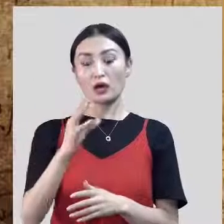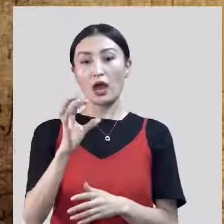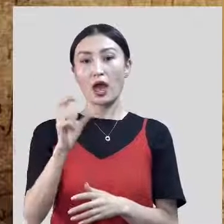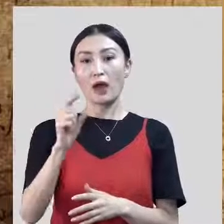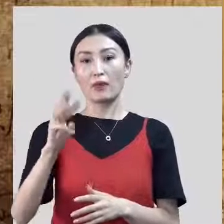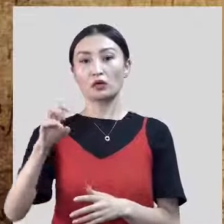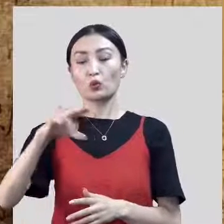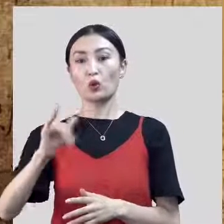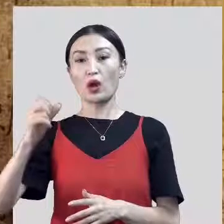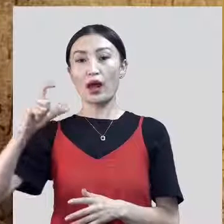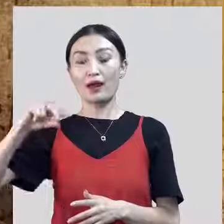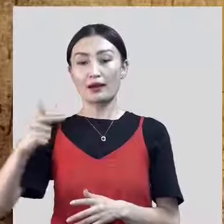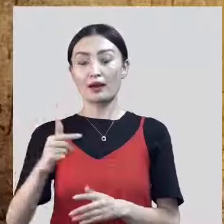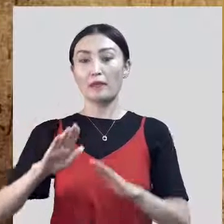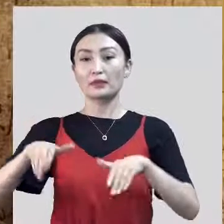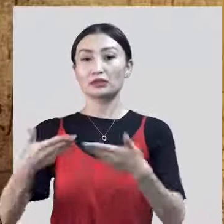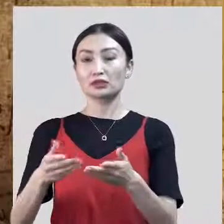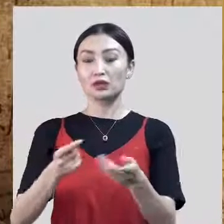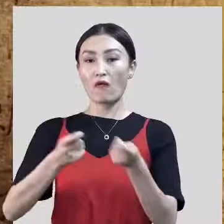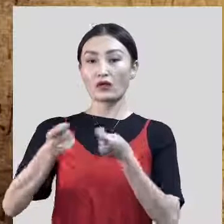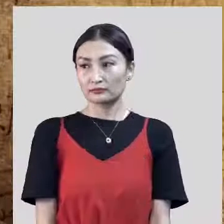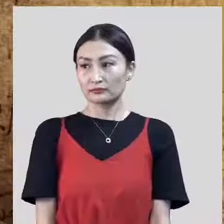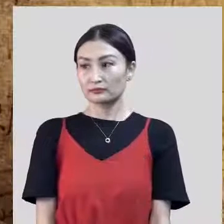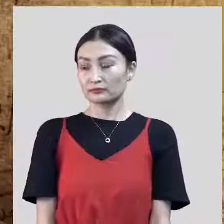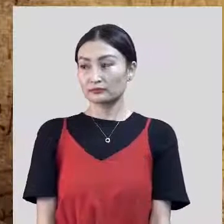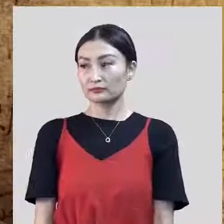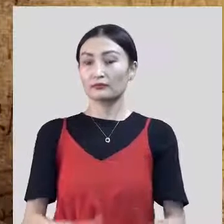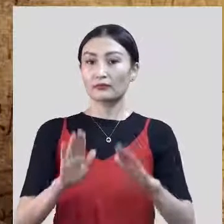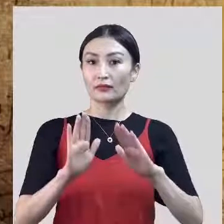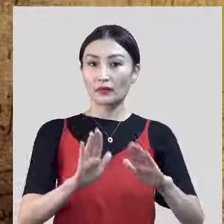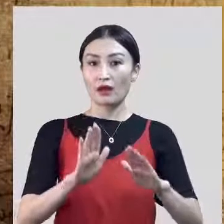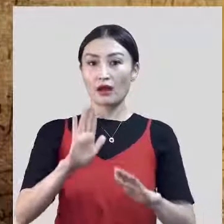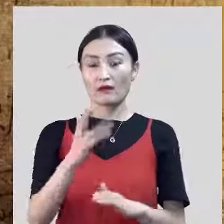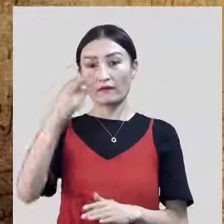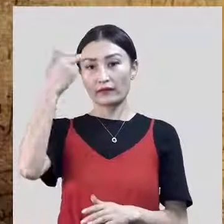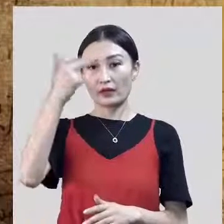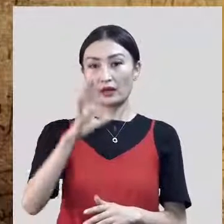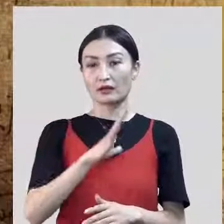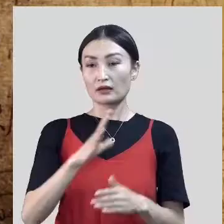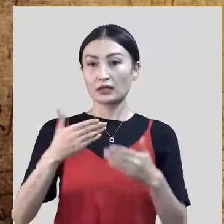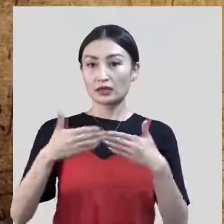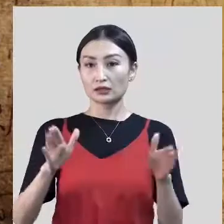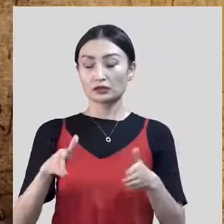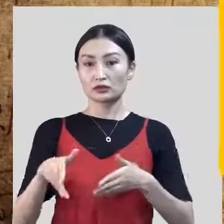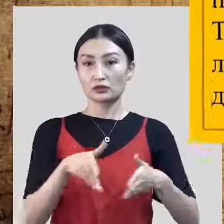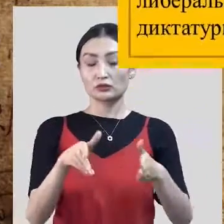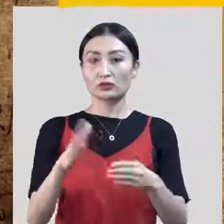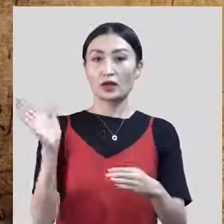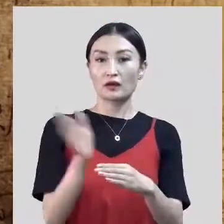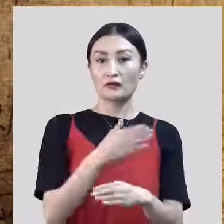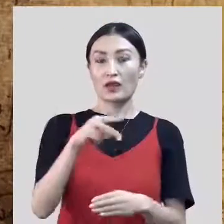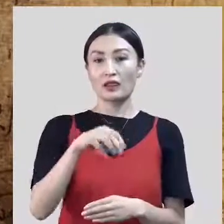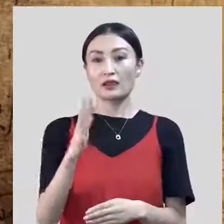мануэль предложил муссолини возглавить правительство так в италии был открыт путь к ликвидации